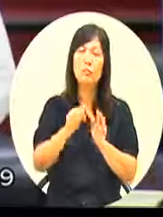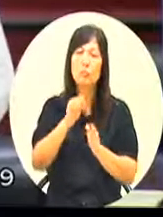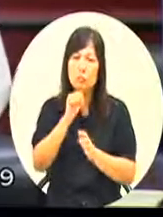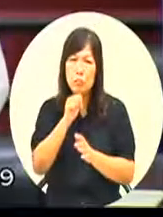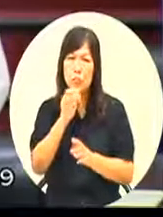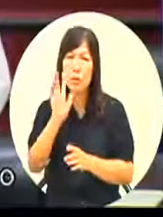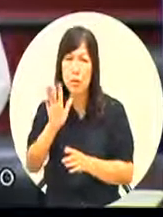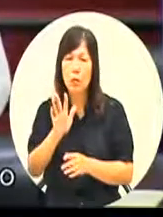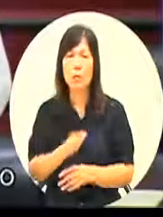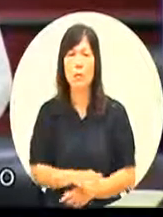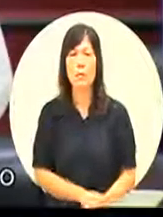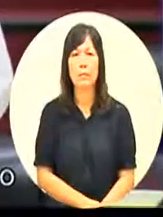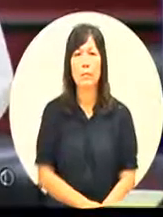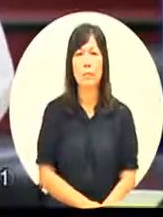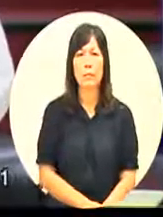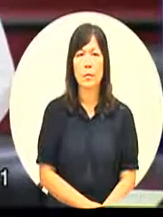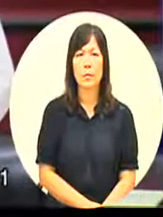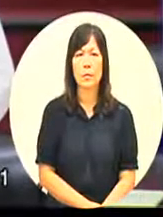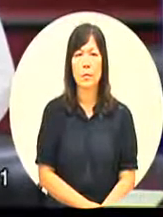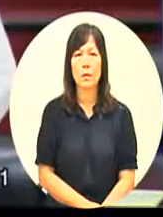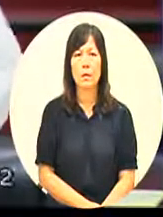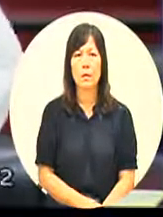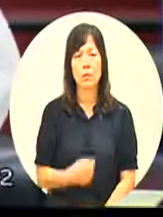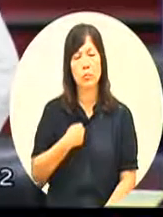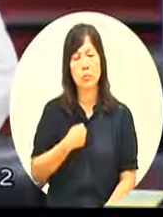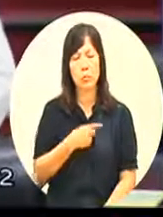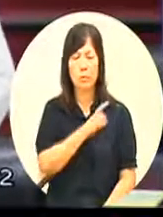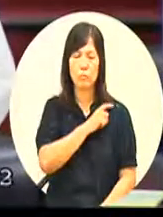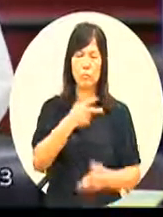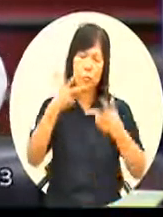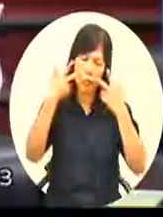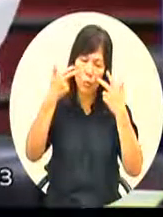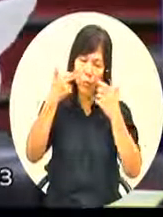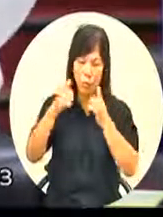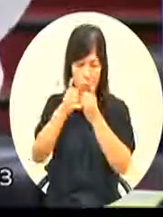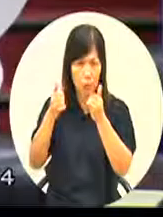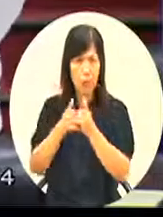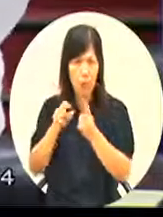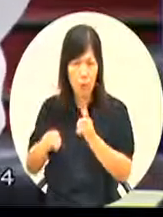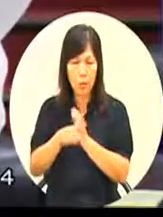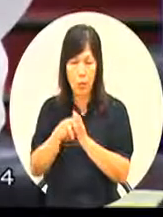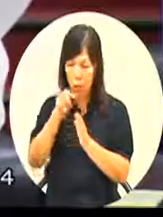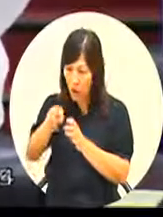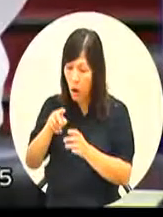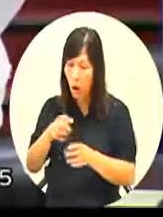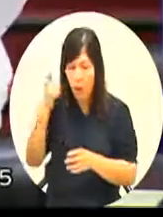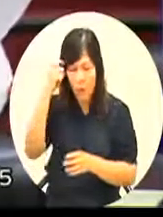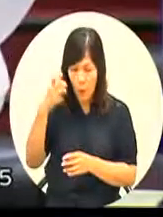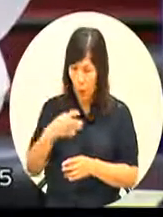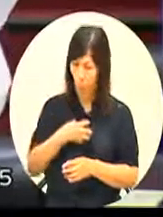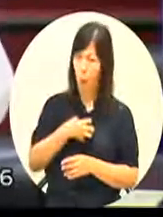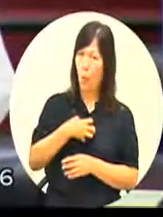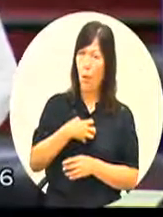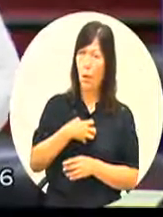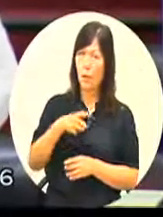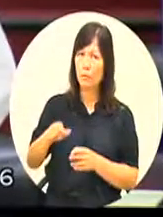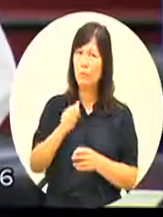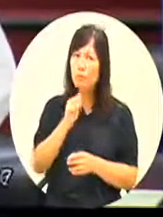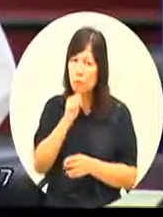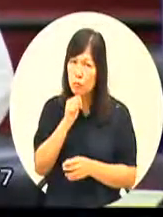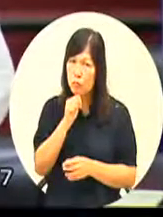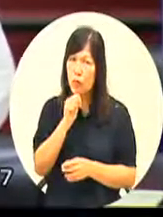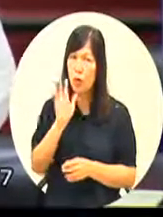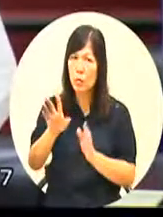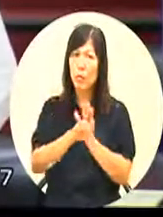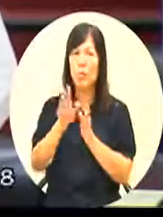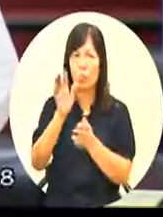但就原民的同胞来讲哈，我当看到的时候，哇，他们低收入户